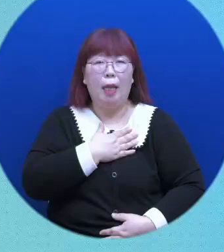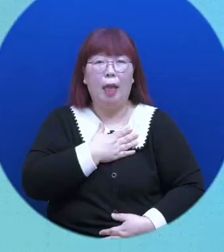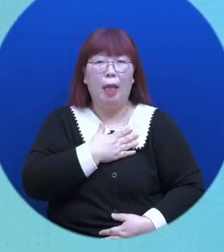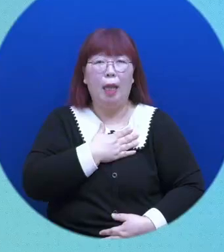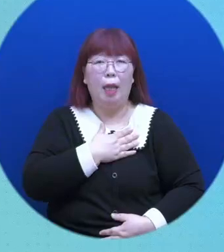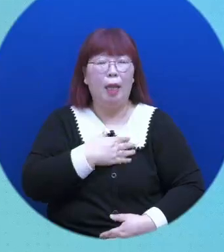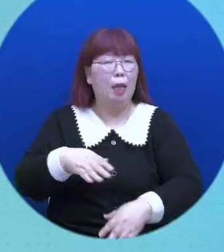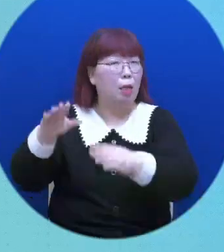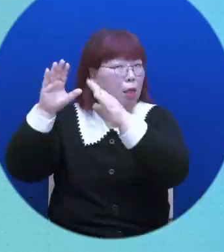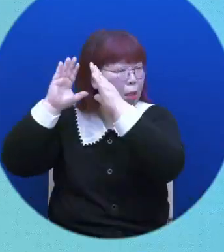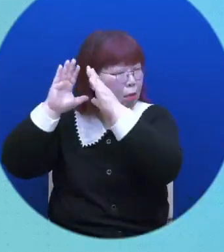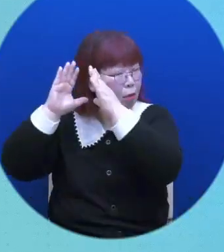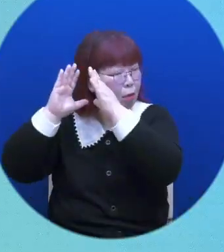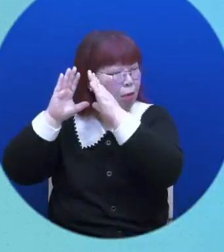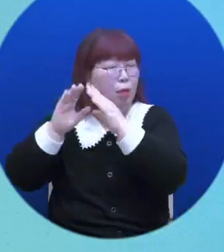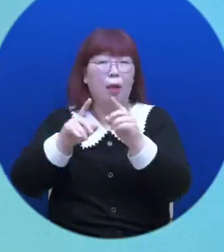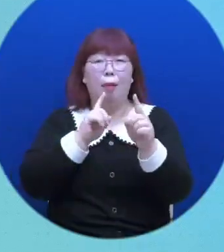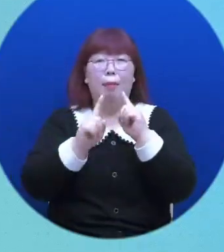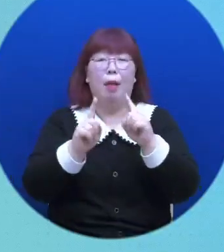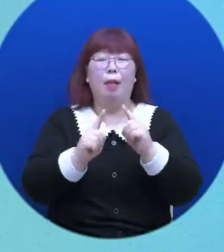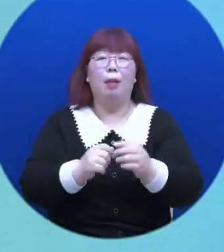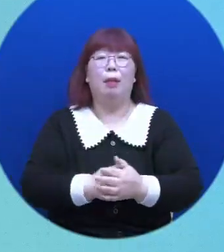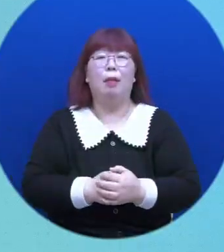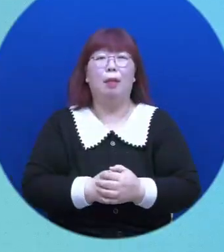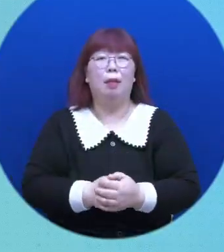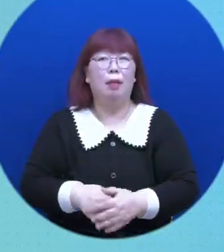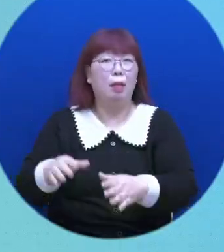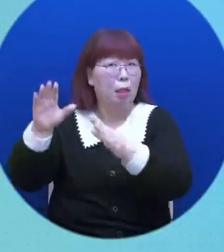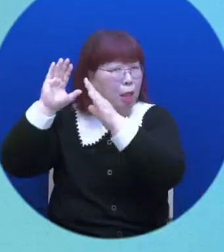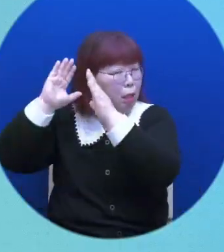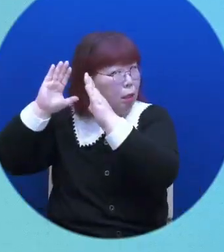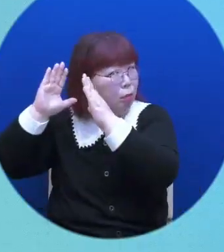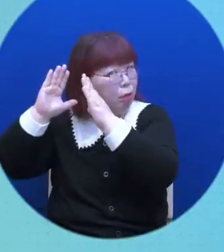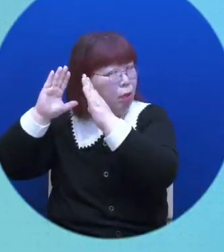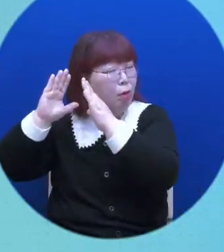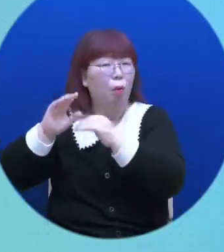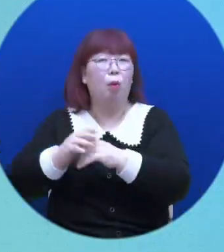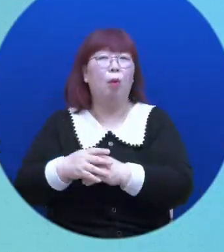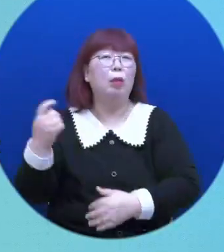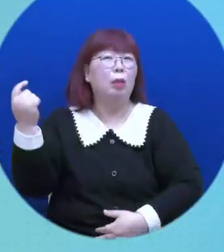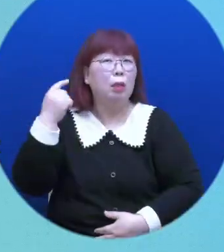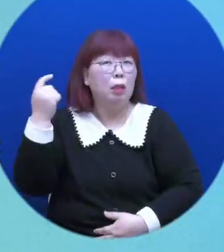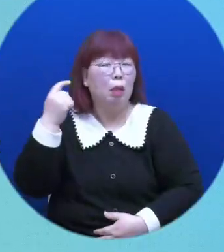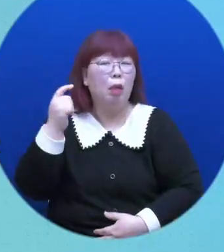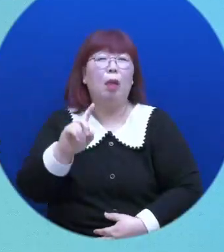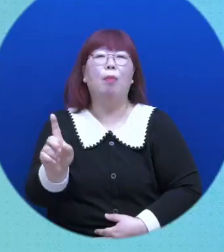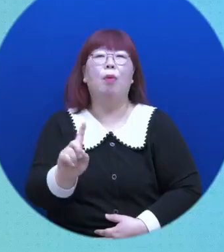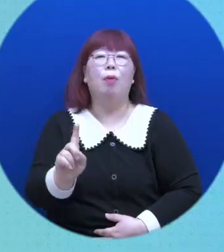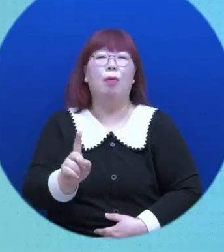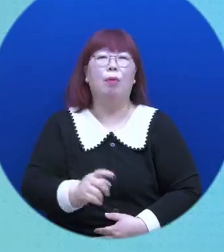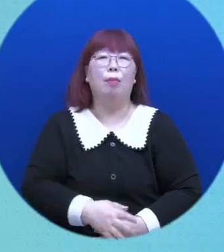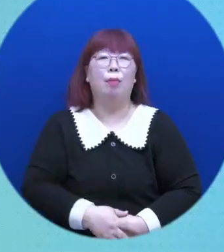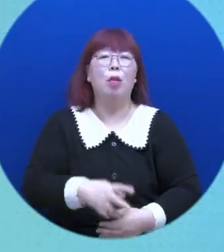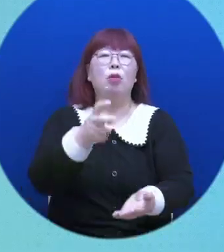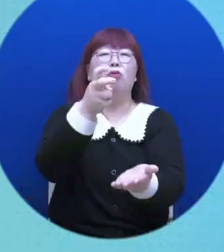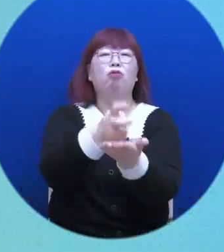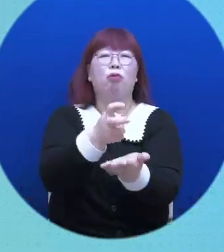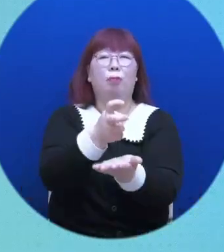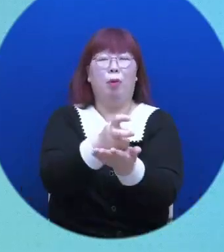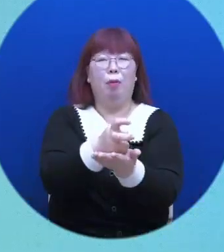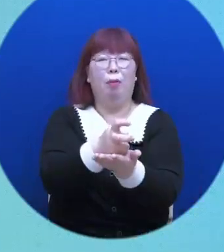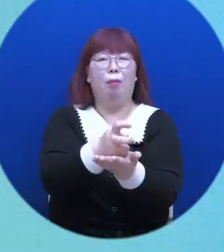귀를 기울이라 이렇게 얘기해요. 그러면 귀를 기울이고 들어야 할 것이 무엇이다?